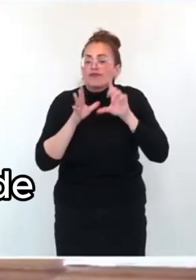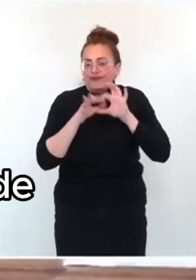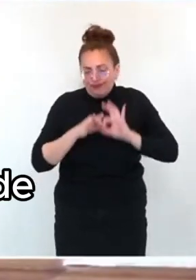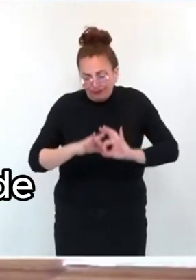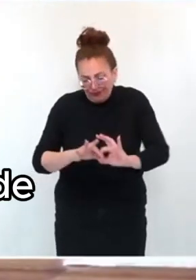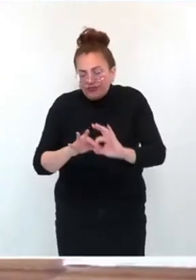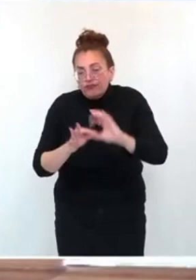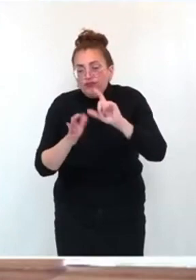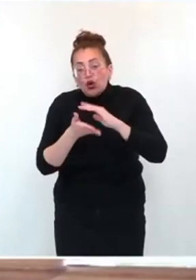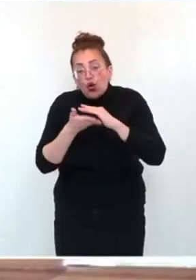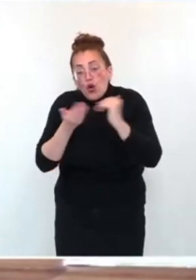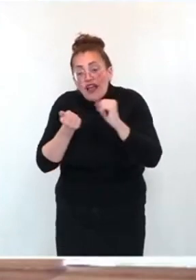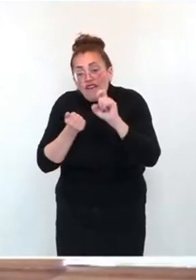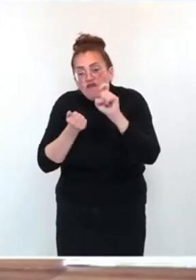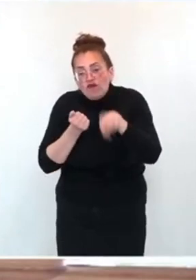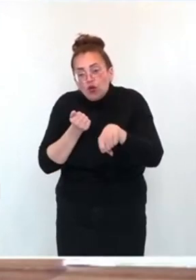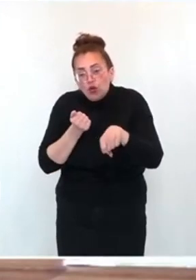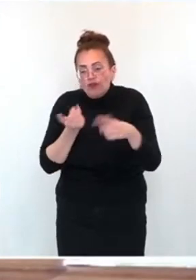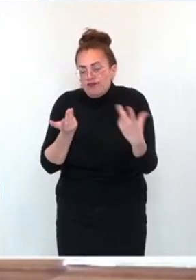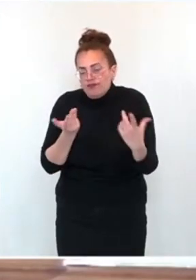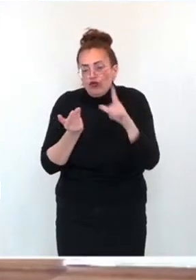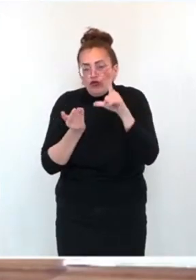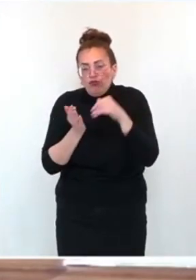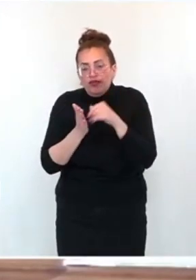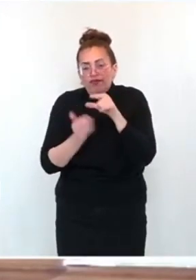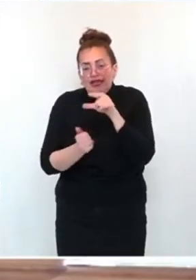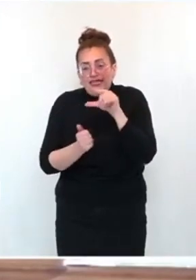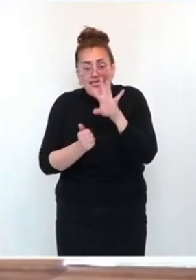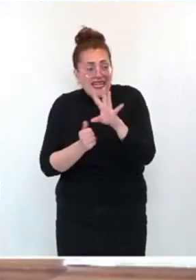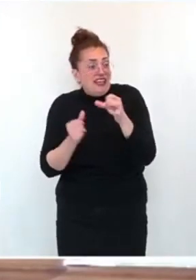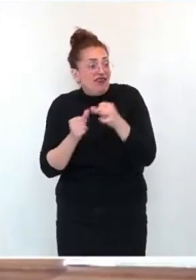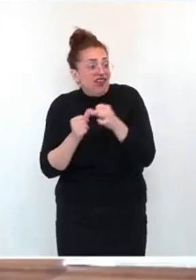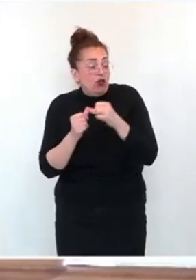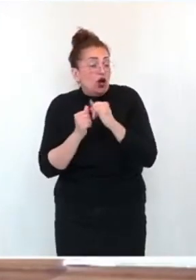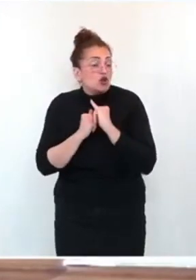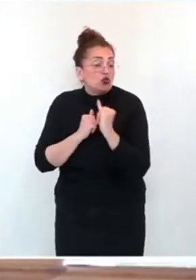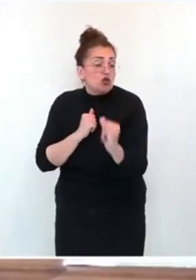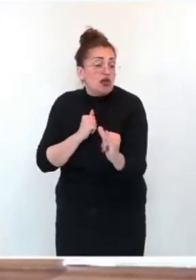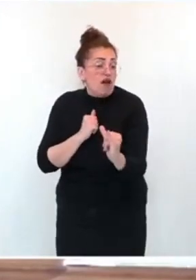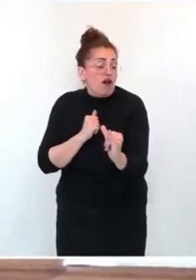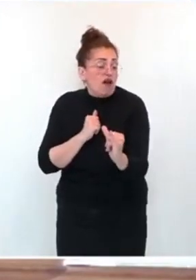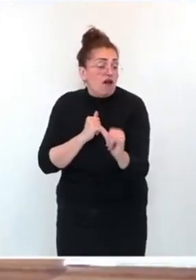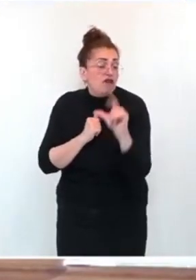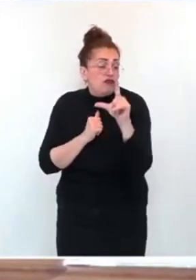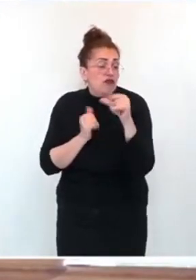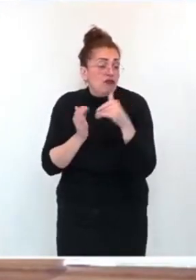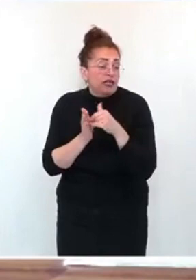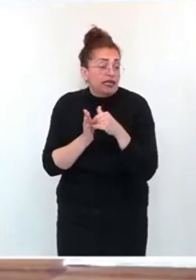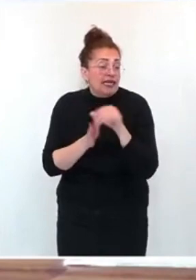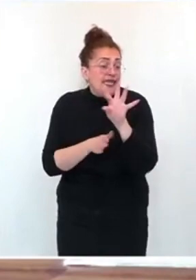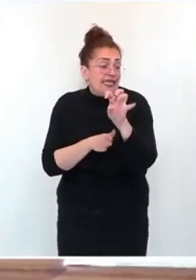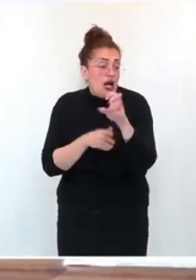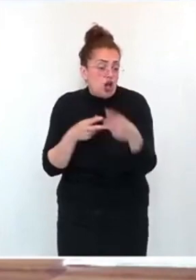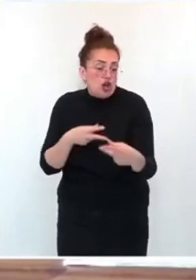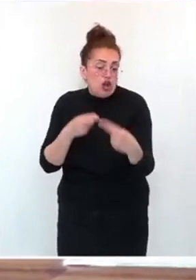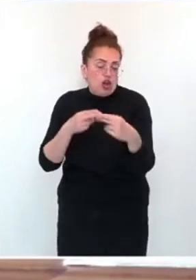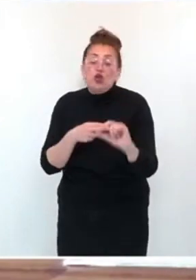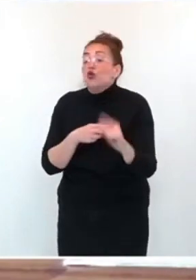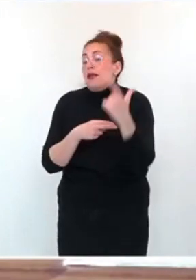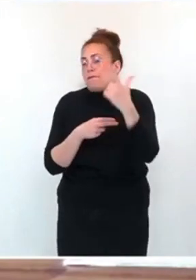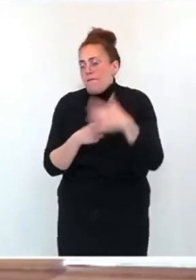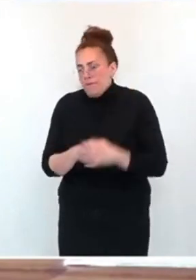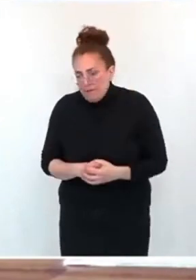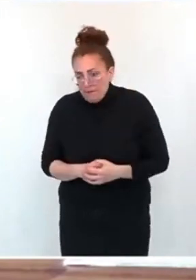l'opération puisse continuer de se faire. Ce qu'on vous propose ici, c'est une prolongation jusqu'en 2040. C'est en tout cas ce qui est proposé dans